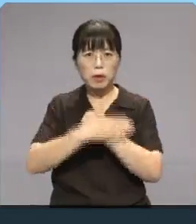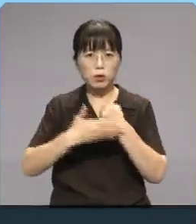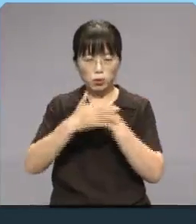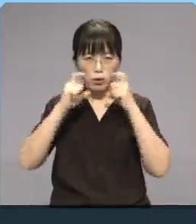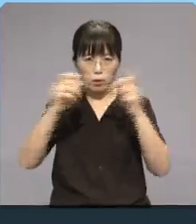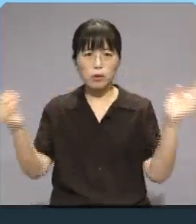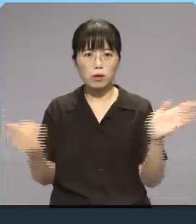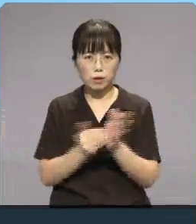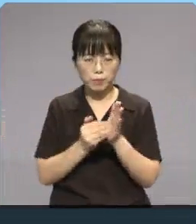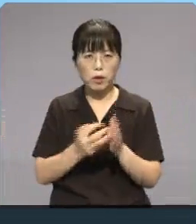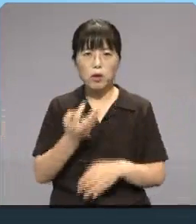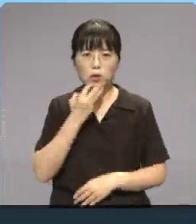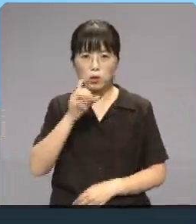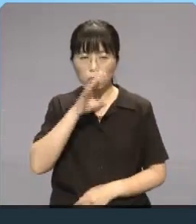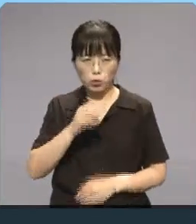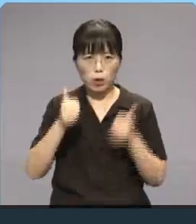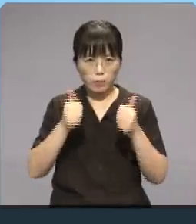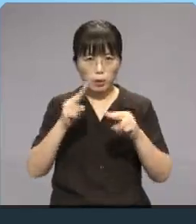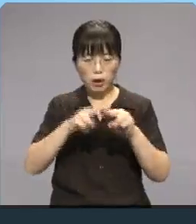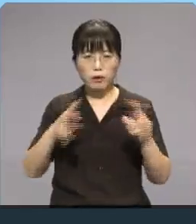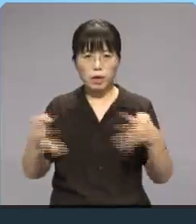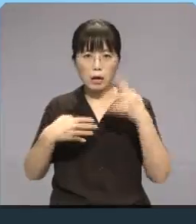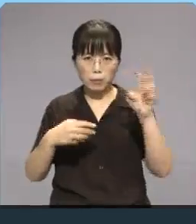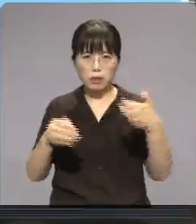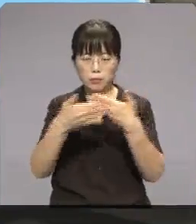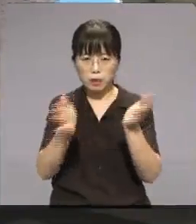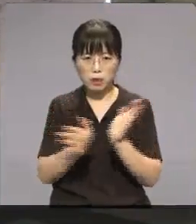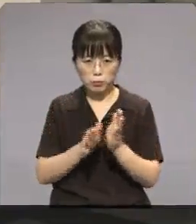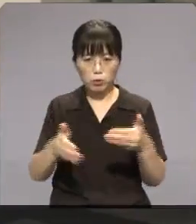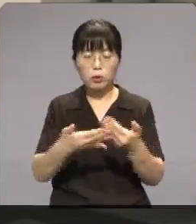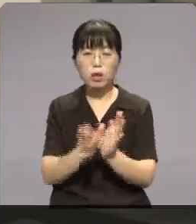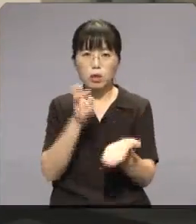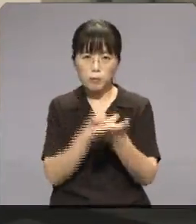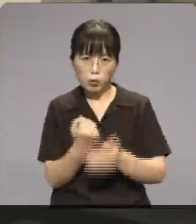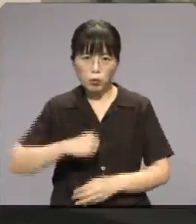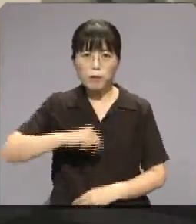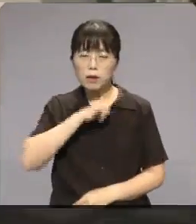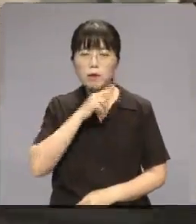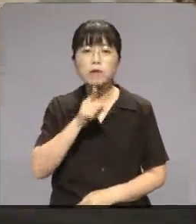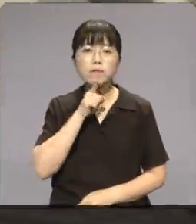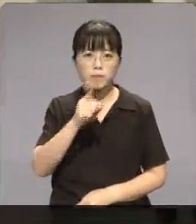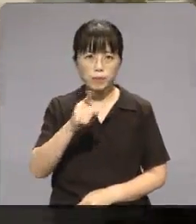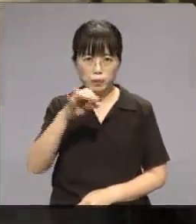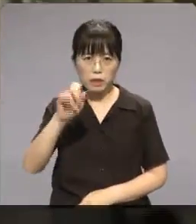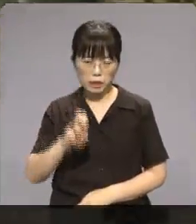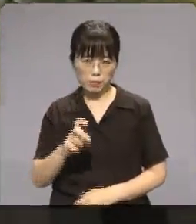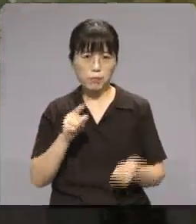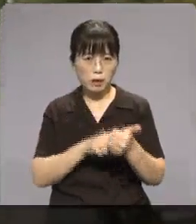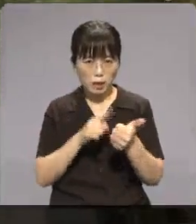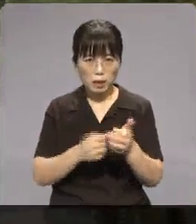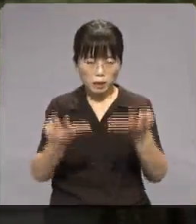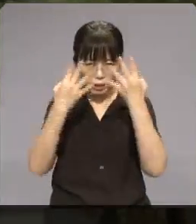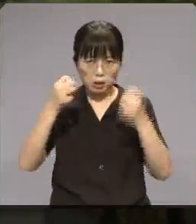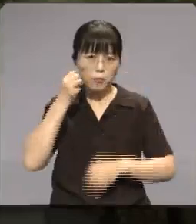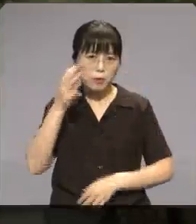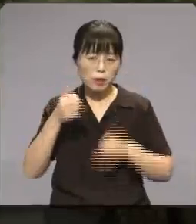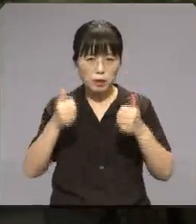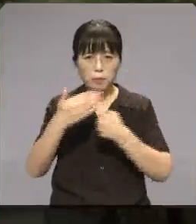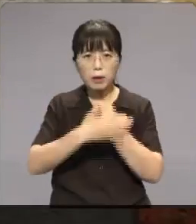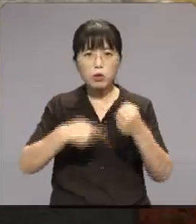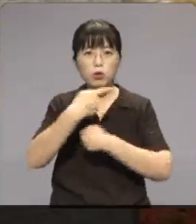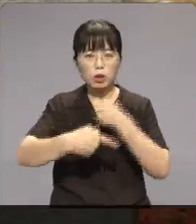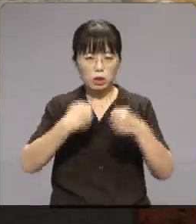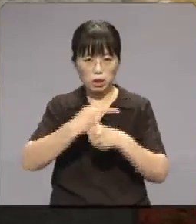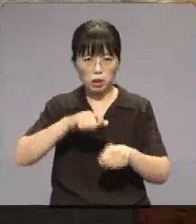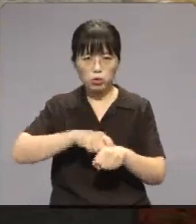선고받았습니다. 서울중앙지법 형사합의 27부는 정당법 위반 혐의로 기소된 임 전 의원에게 징역 3개월의 집행유예